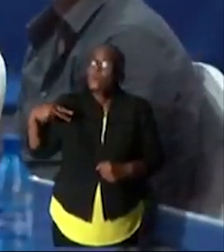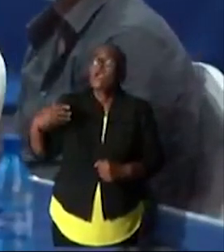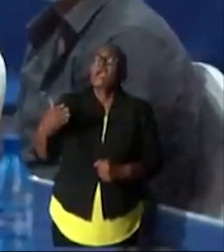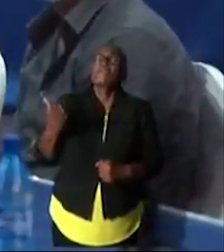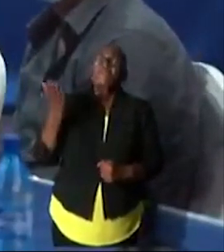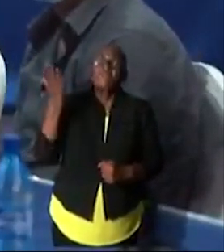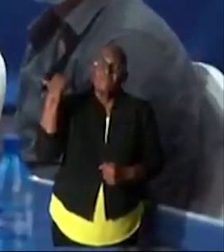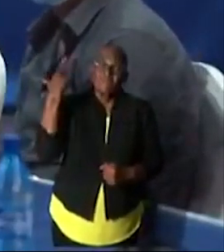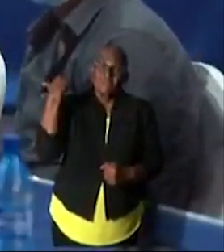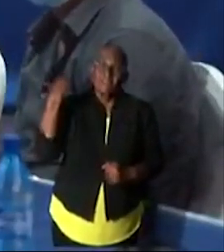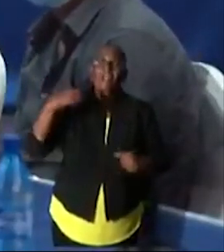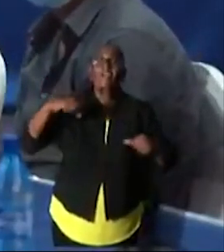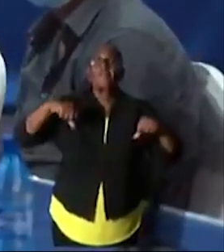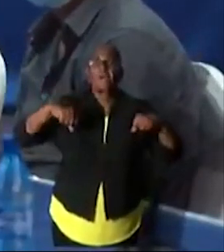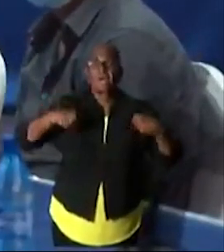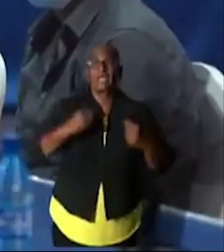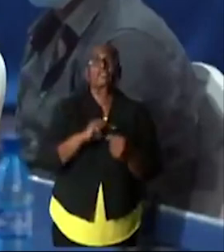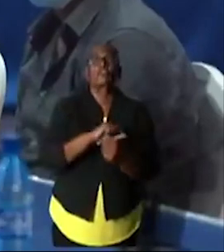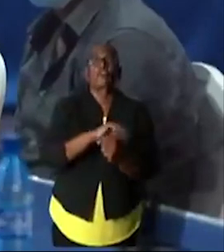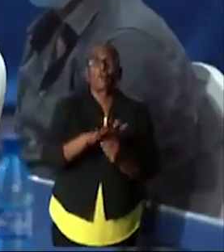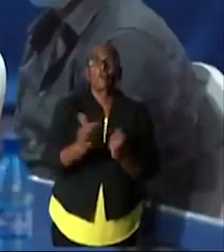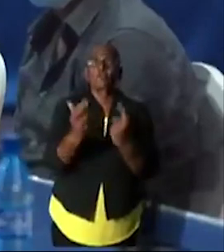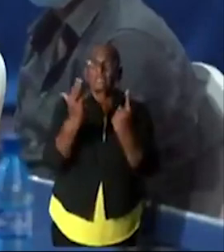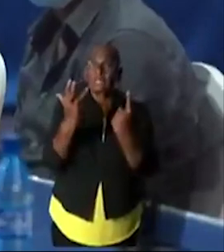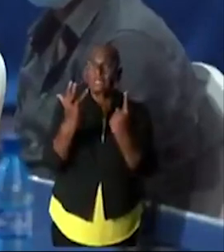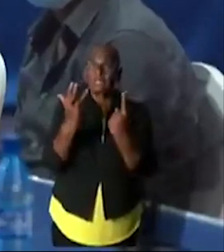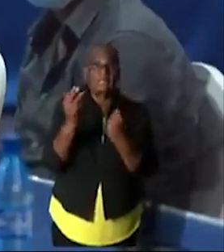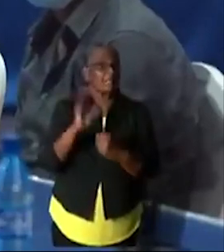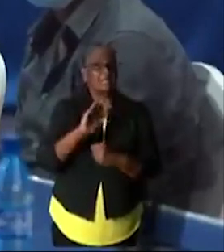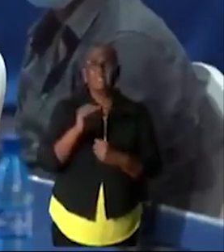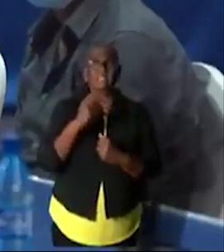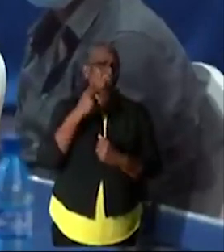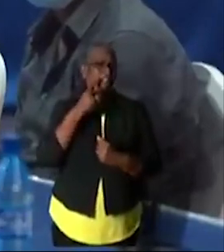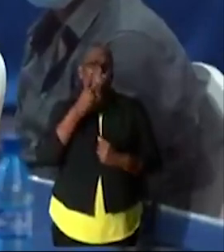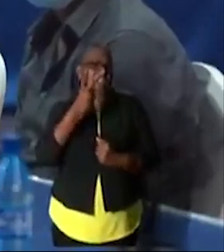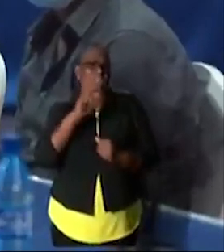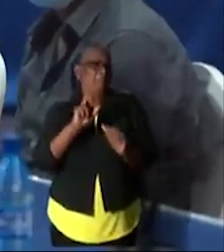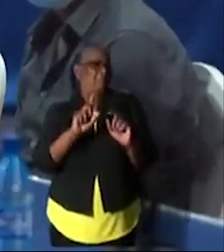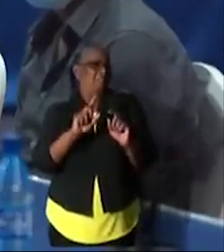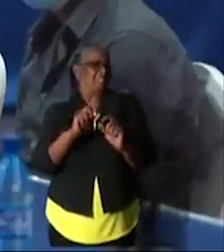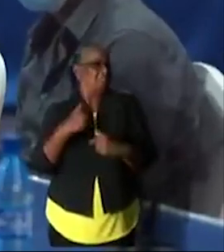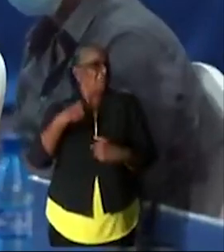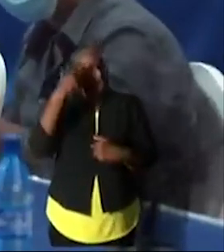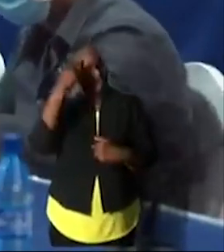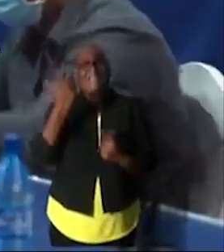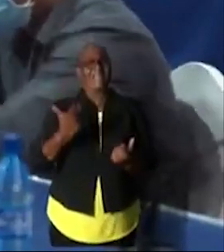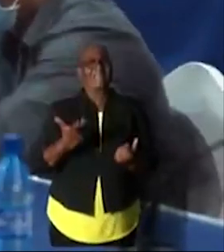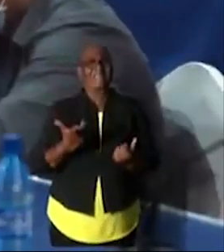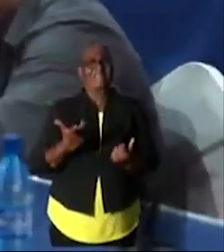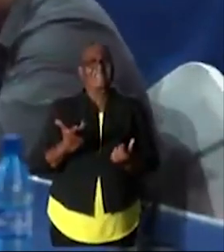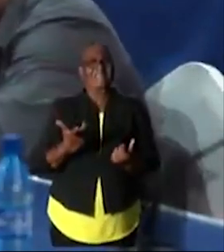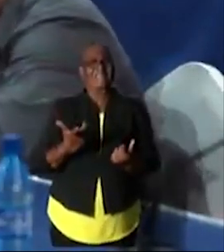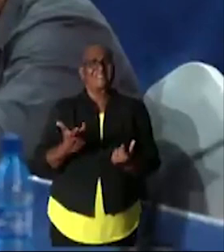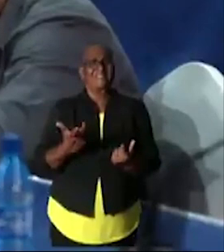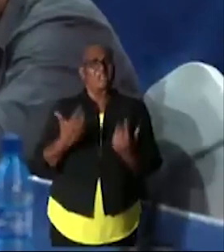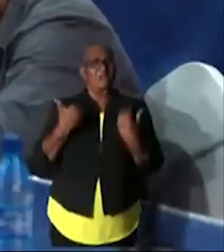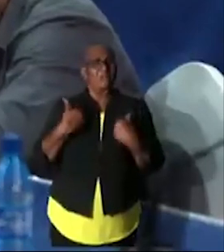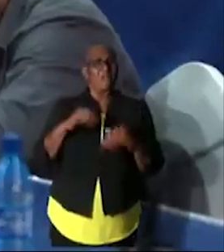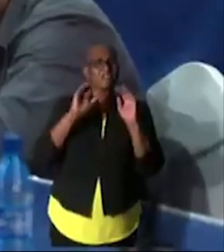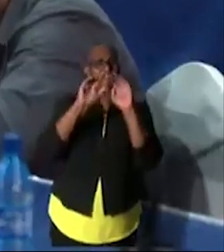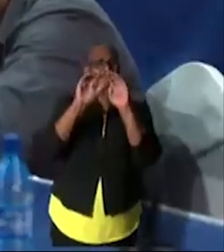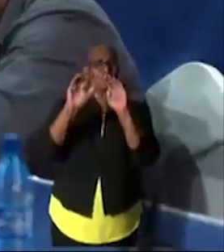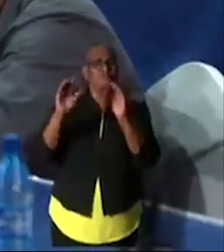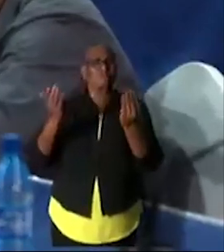van COVID-19 dit over het hoofd hebben gezien, om het zo te zeggen, dat wij de mensen oproepen dat er daar